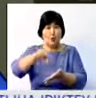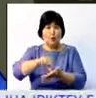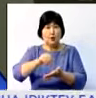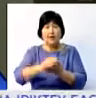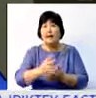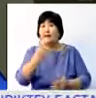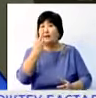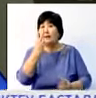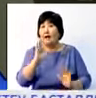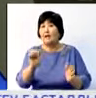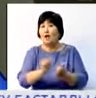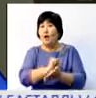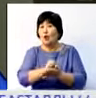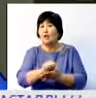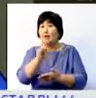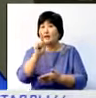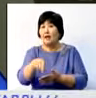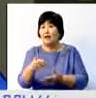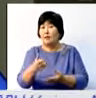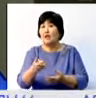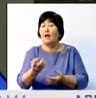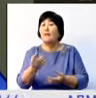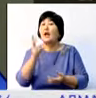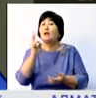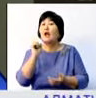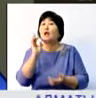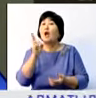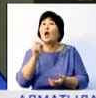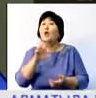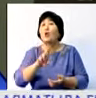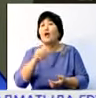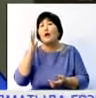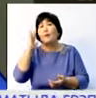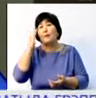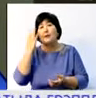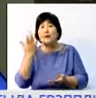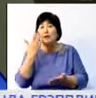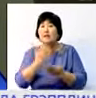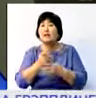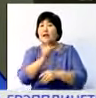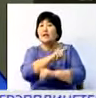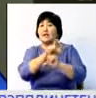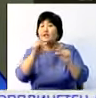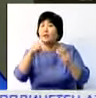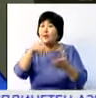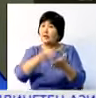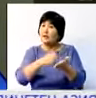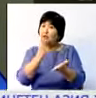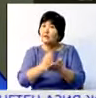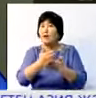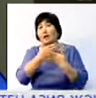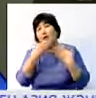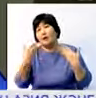екі ақ қана құжат талап етіледі. Наркологиялық және психиатриялық диспансерден есепте тұрмағандығы